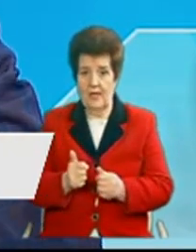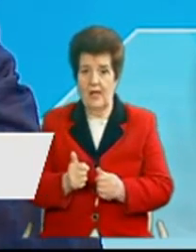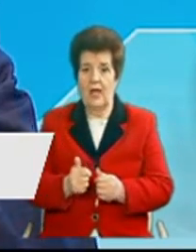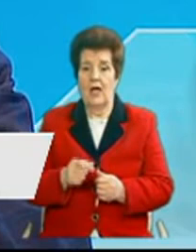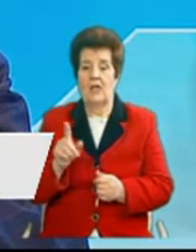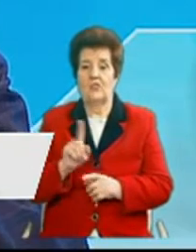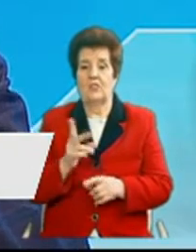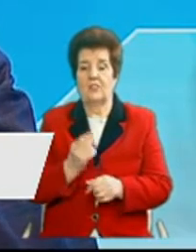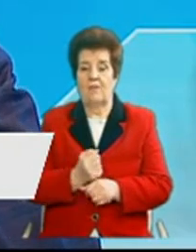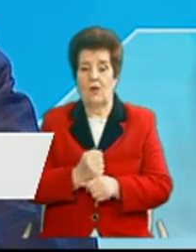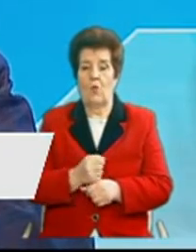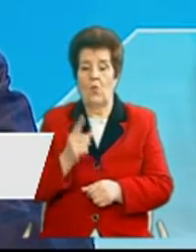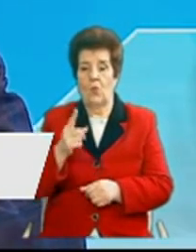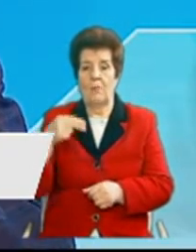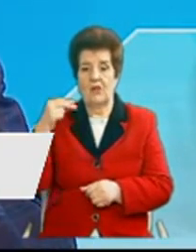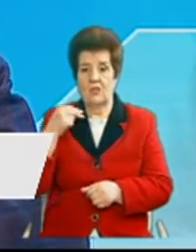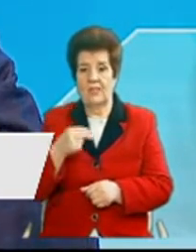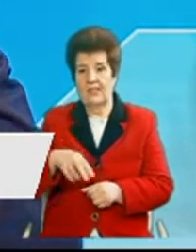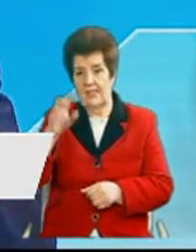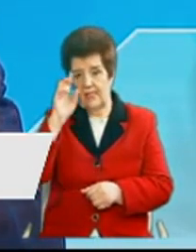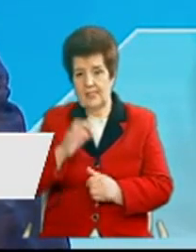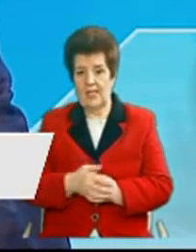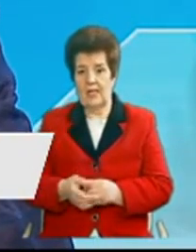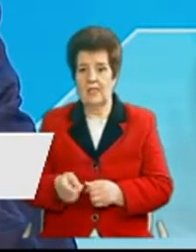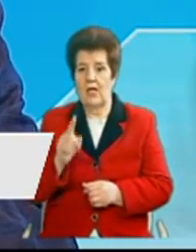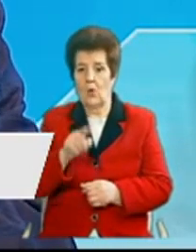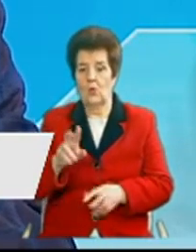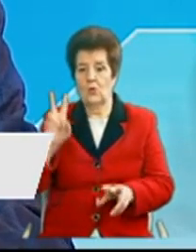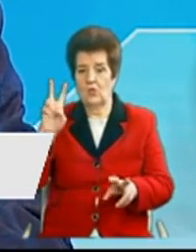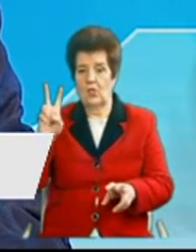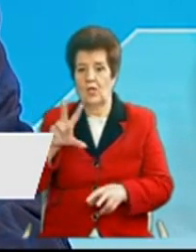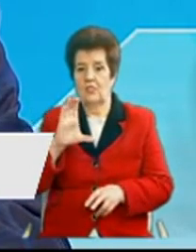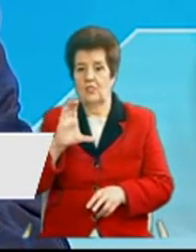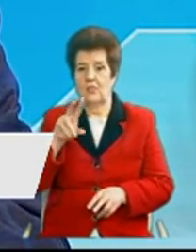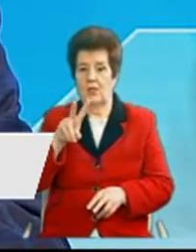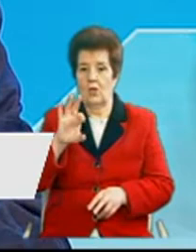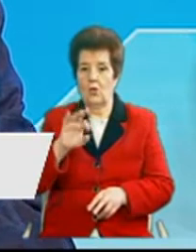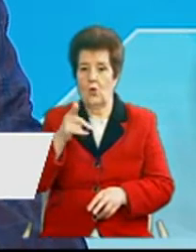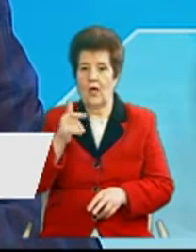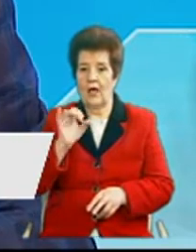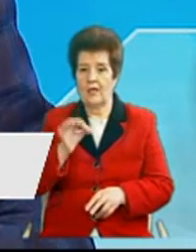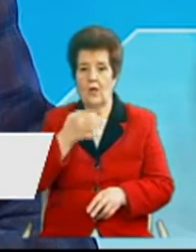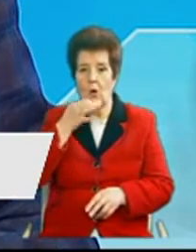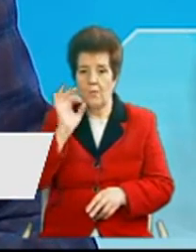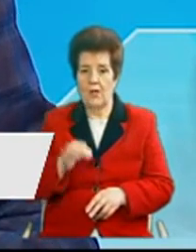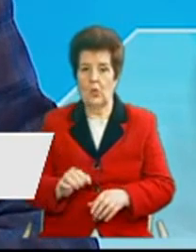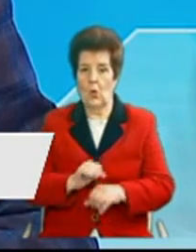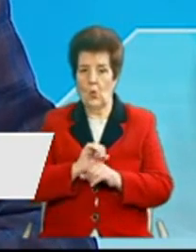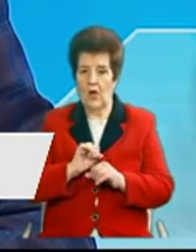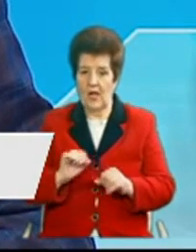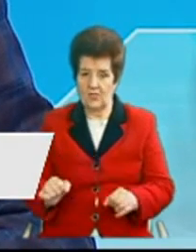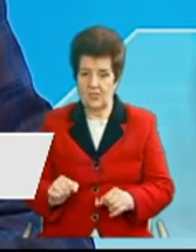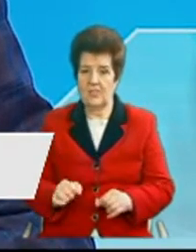un președinte de stat. De aceea vin cu un slogan că sunt competent, curajos